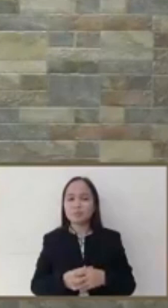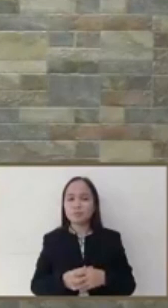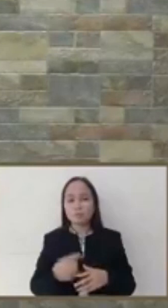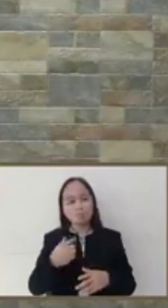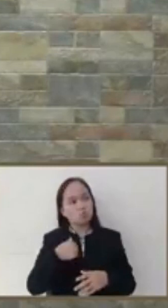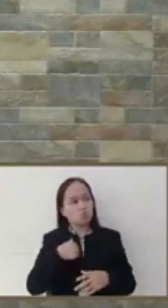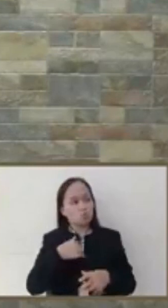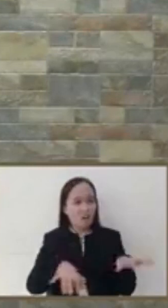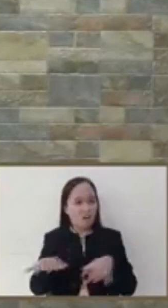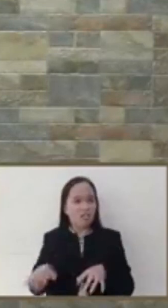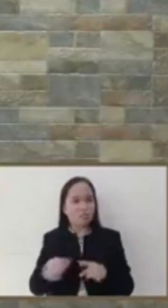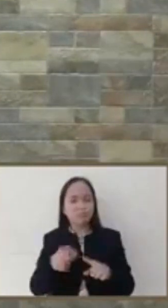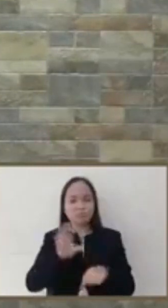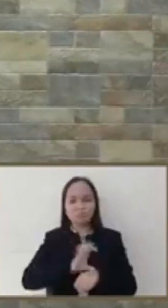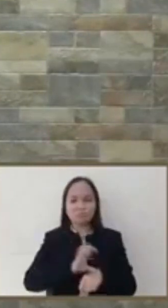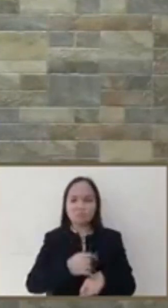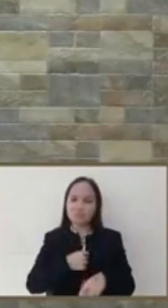pianist ako sa church.